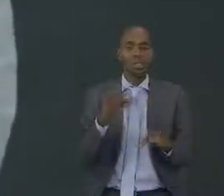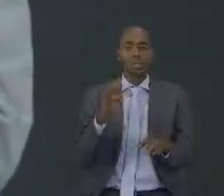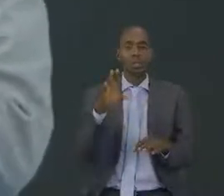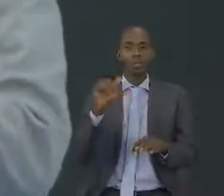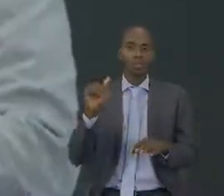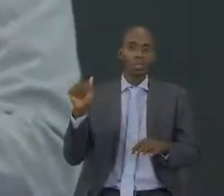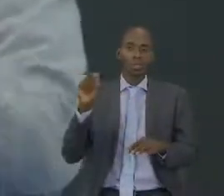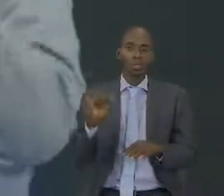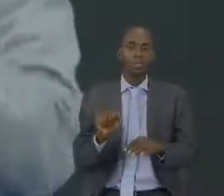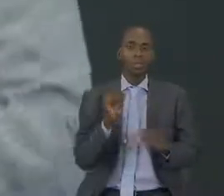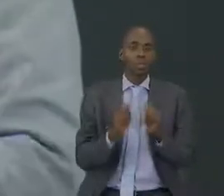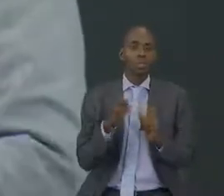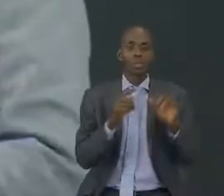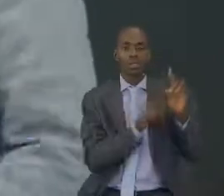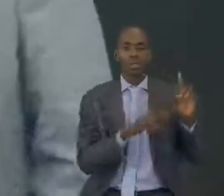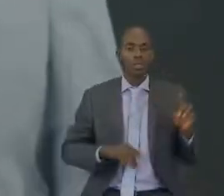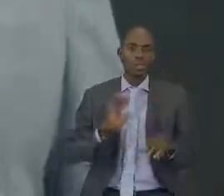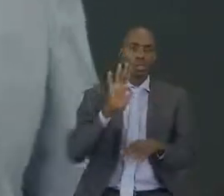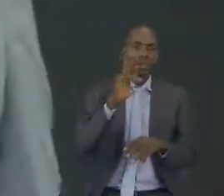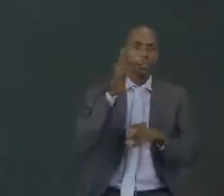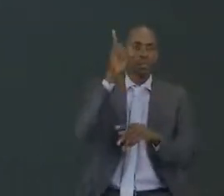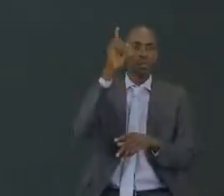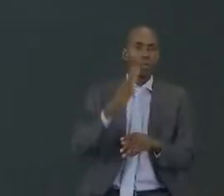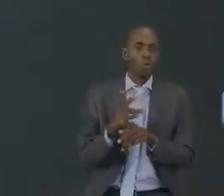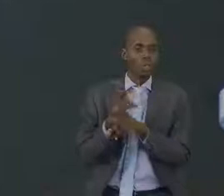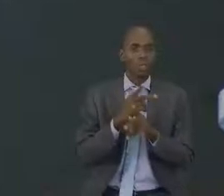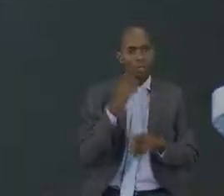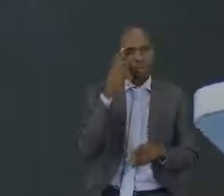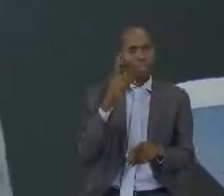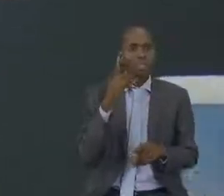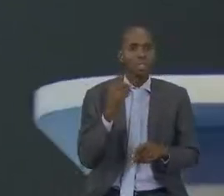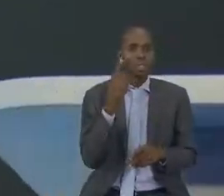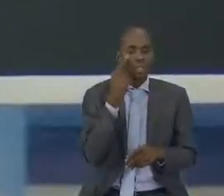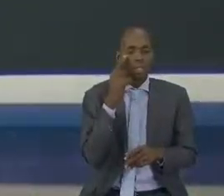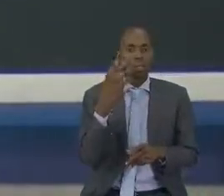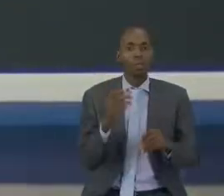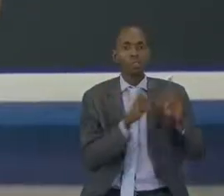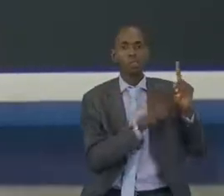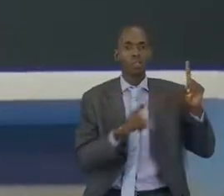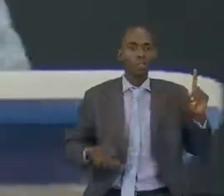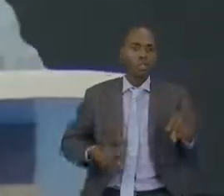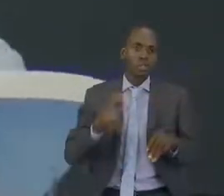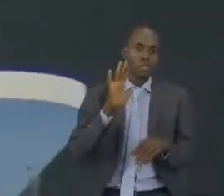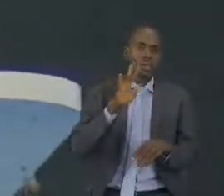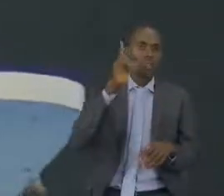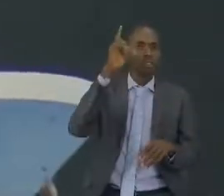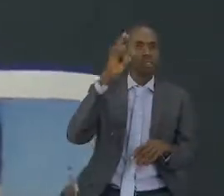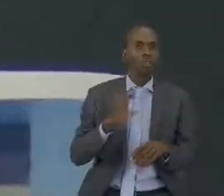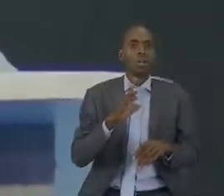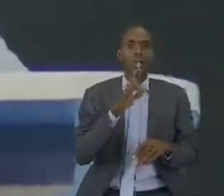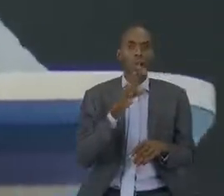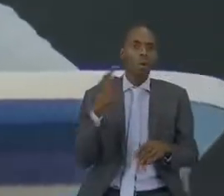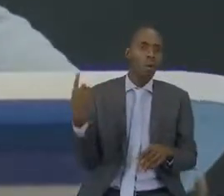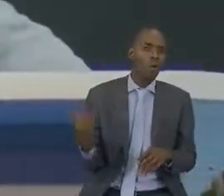L'Éternel ton Dieu prend soin et sur lequel l'Éternel ton Dieu a continuellement les